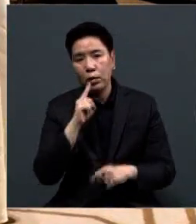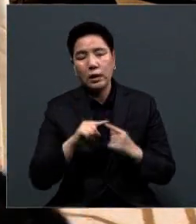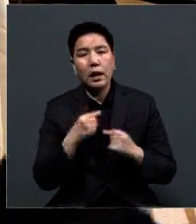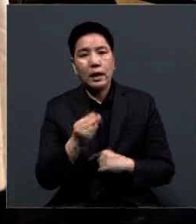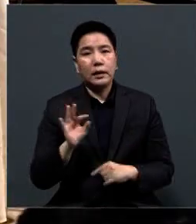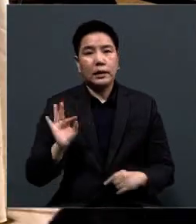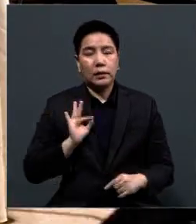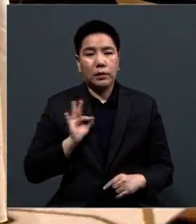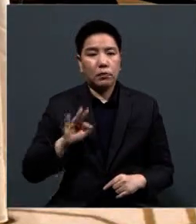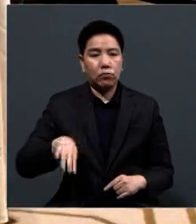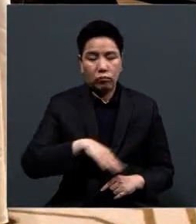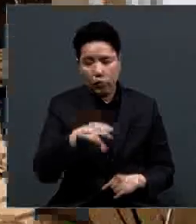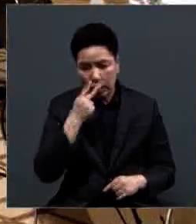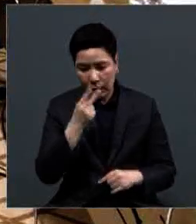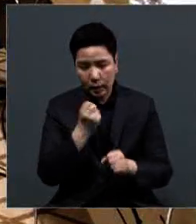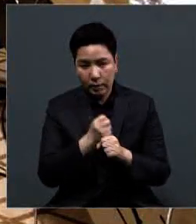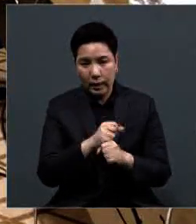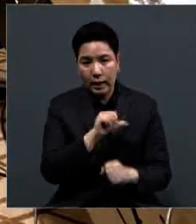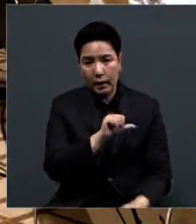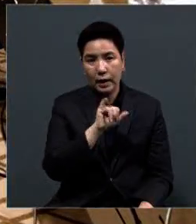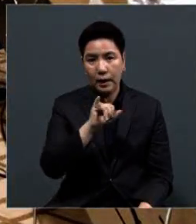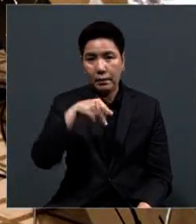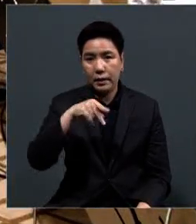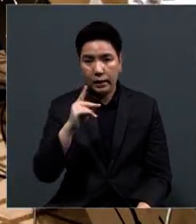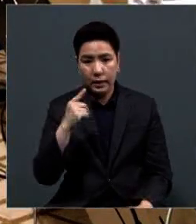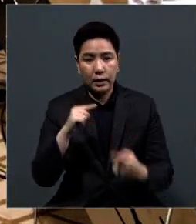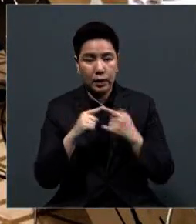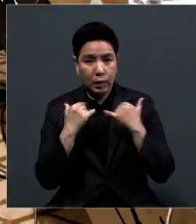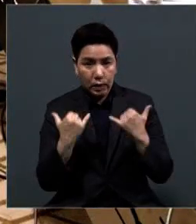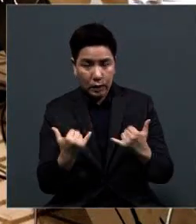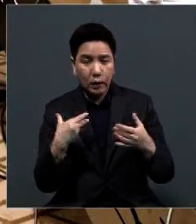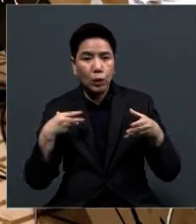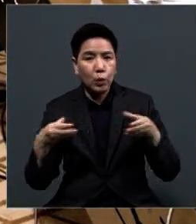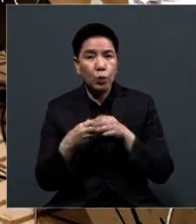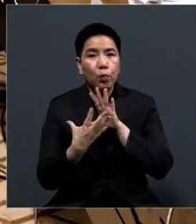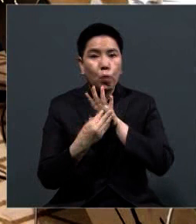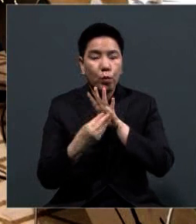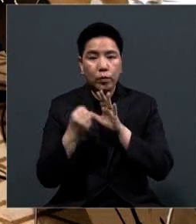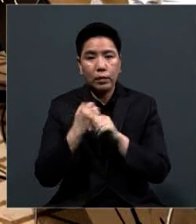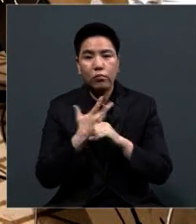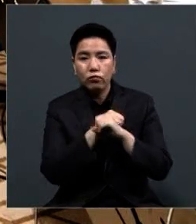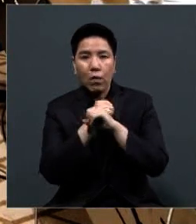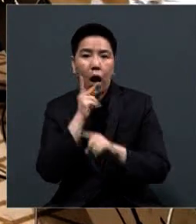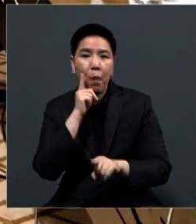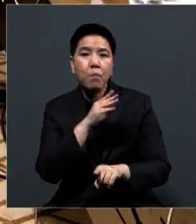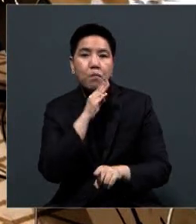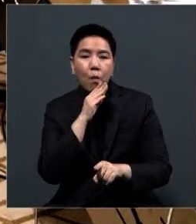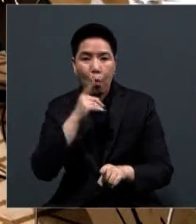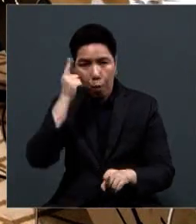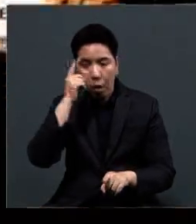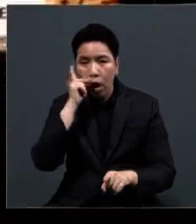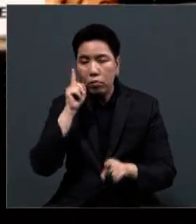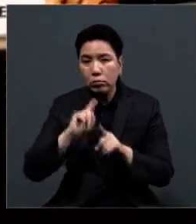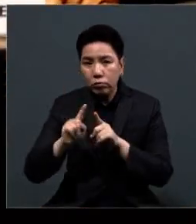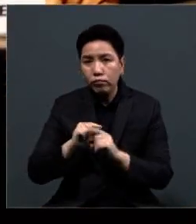สมาชิกเห็นถึงการทำงานของ aib BDโดยเฉพาะการสนับสนุนเรื่องฝึกอบรมในด้านการต่อต้านข่าวปลอมและการรู้เท่าทัน